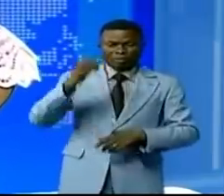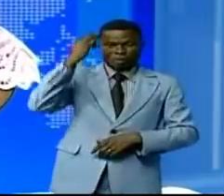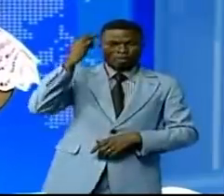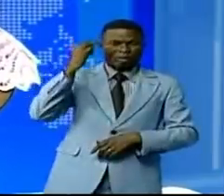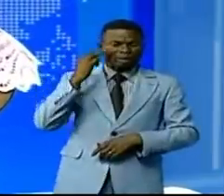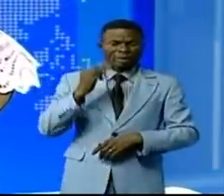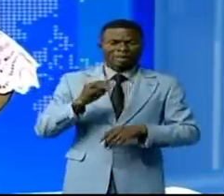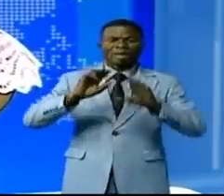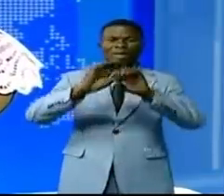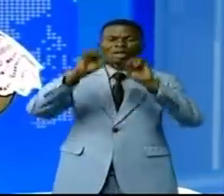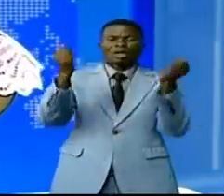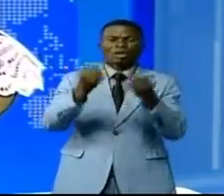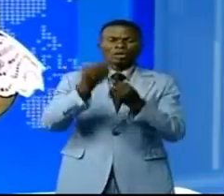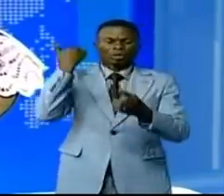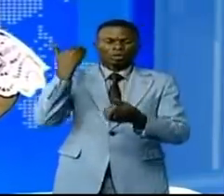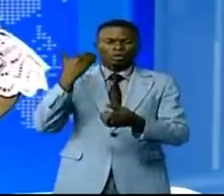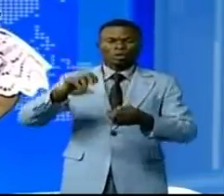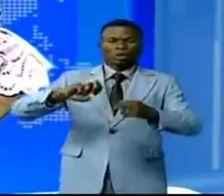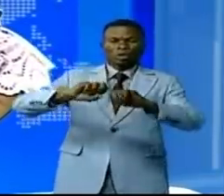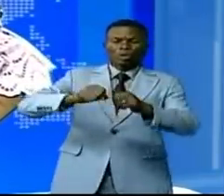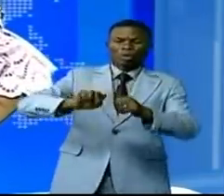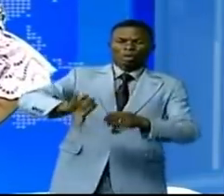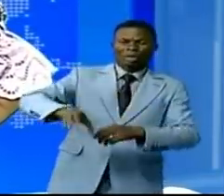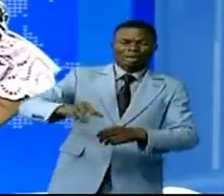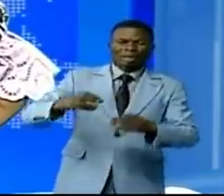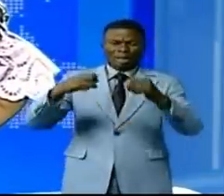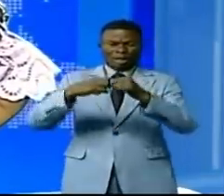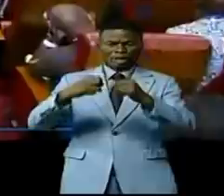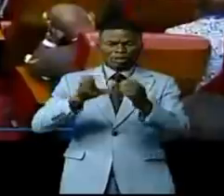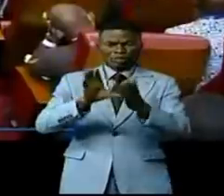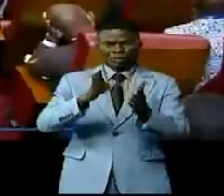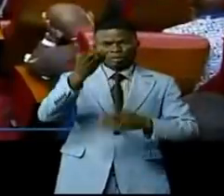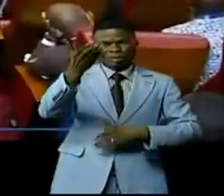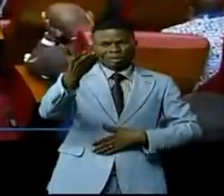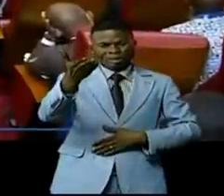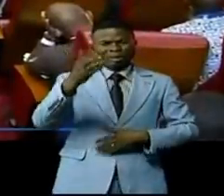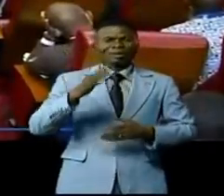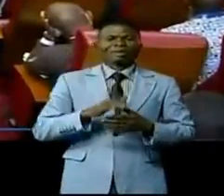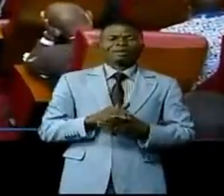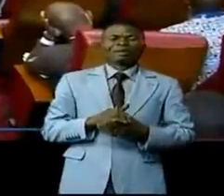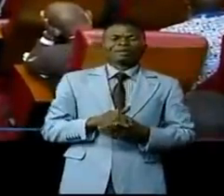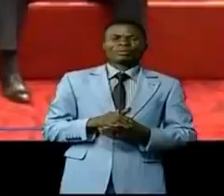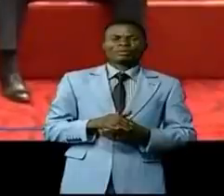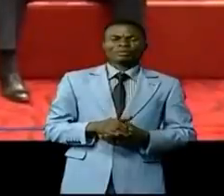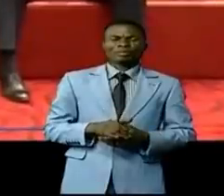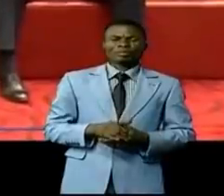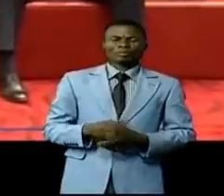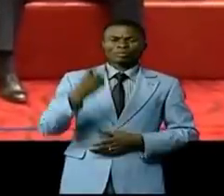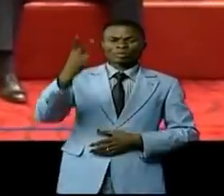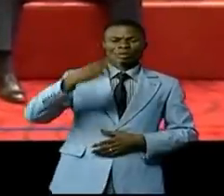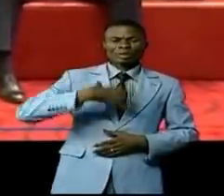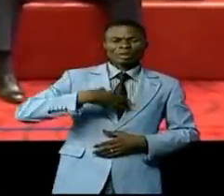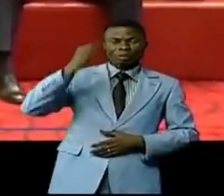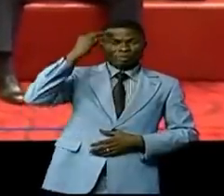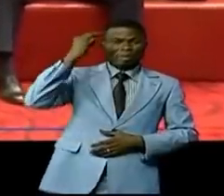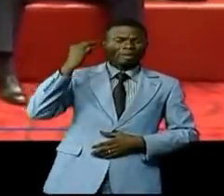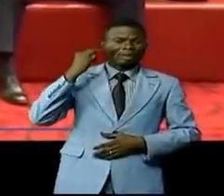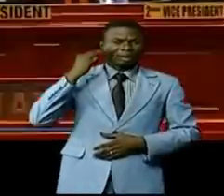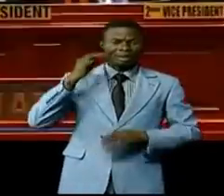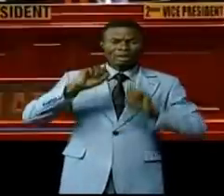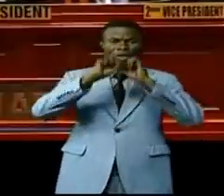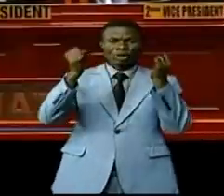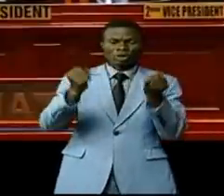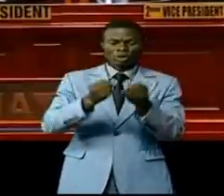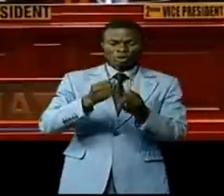ressources hydrauliques et électricité, Gelor Kimpianga et Jules Mpiana. Deux Warriors de l'équipe Samaloukoundé ont